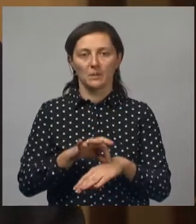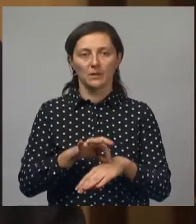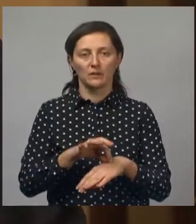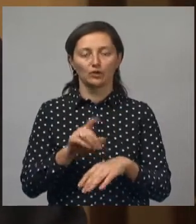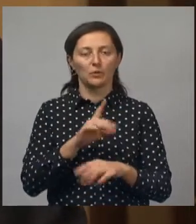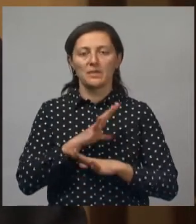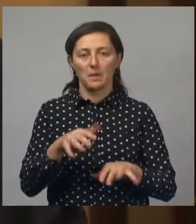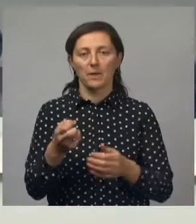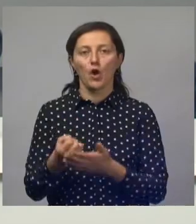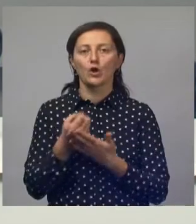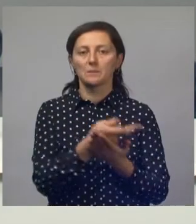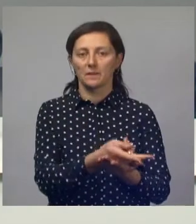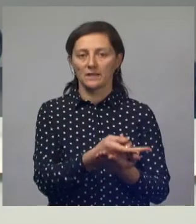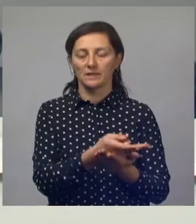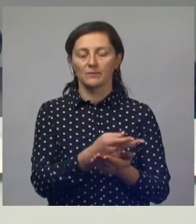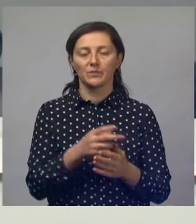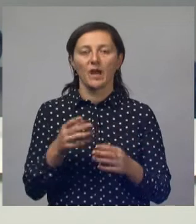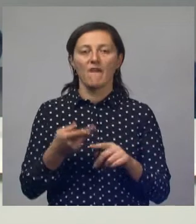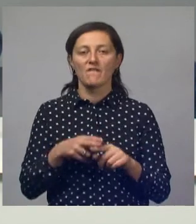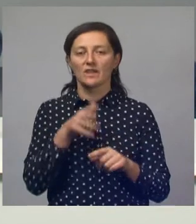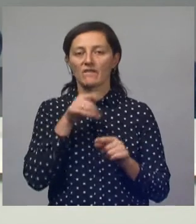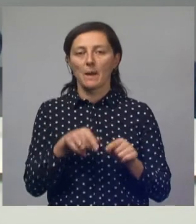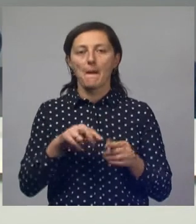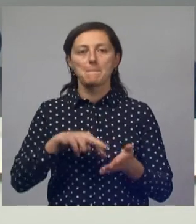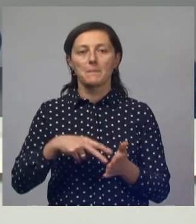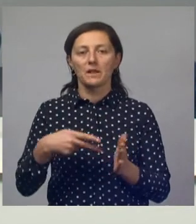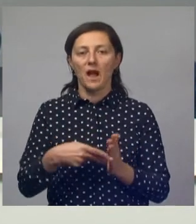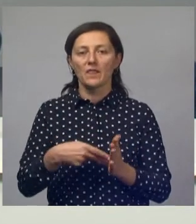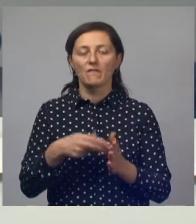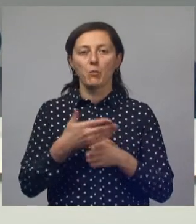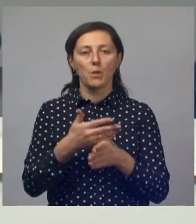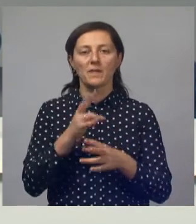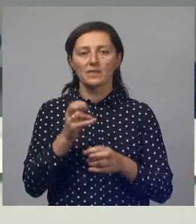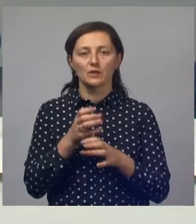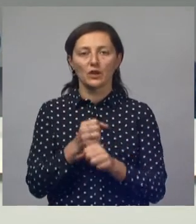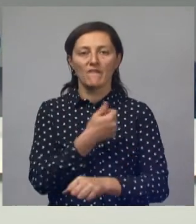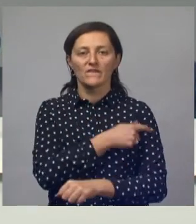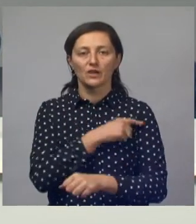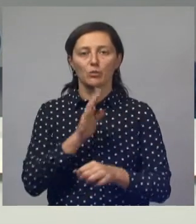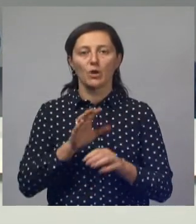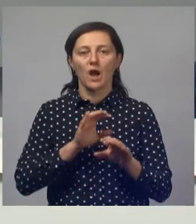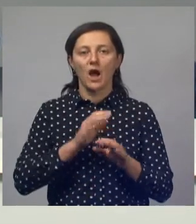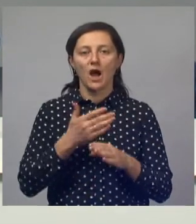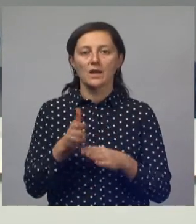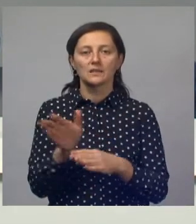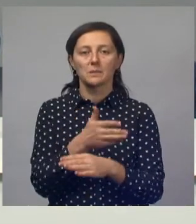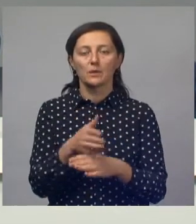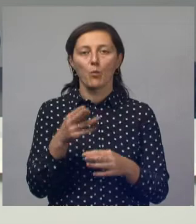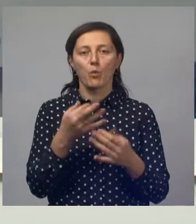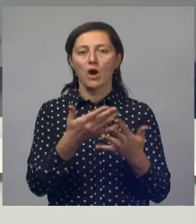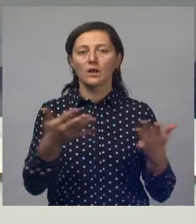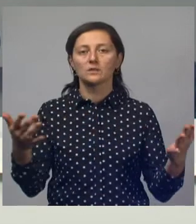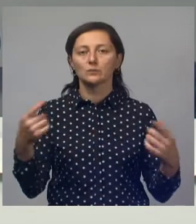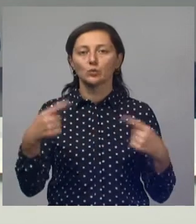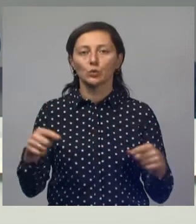их госпитализировать. В то же время плановая помощь не сократится. Врачи-специалисты будут распределены по ближайшим отделениям и уже там